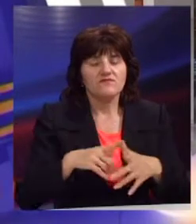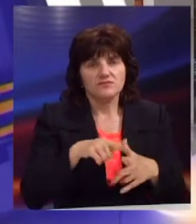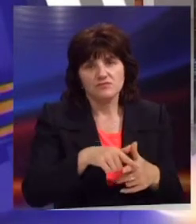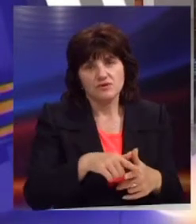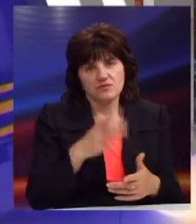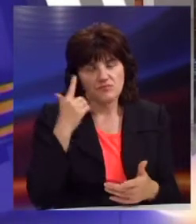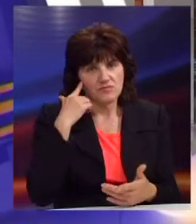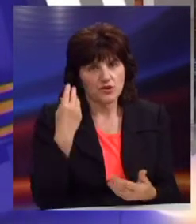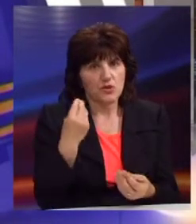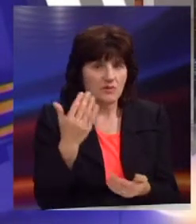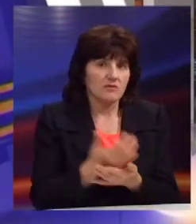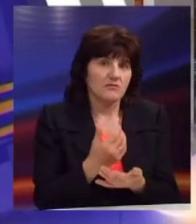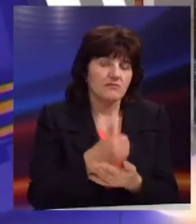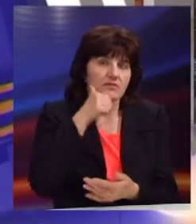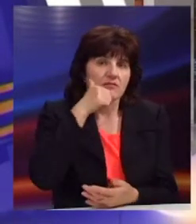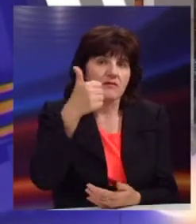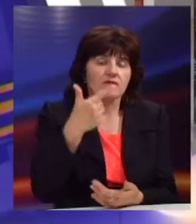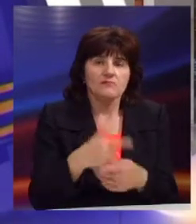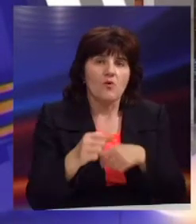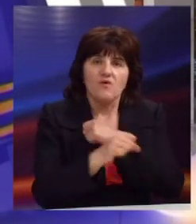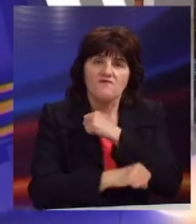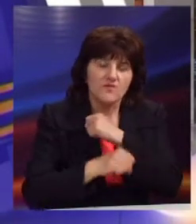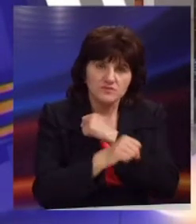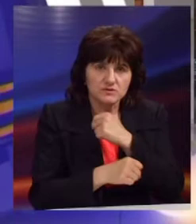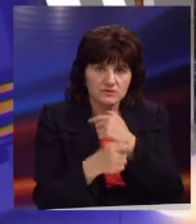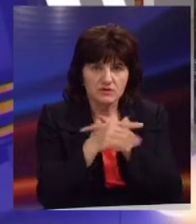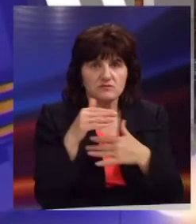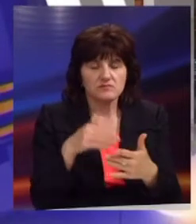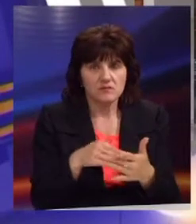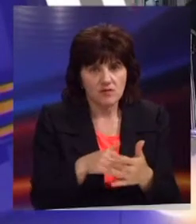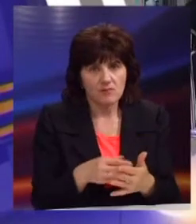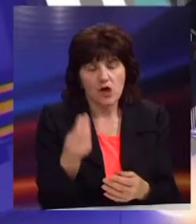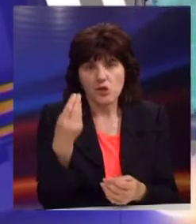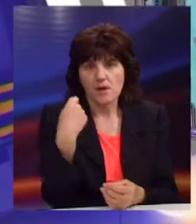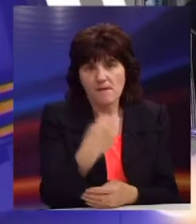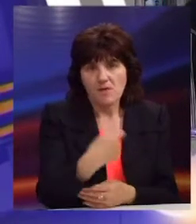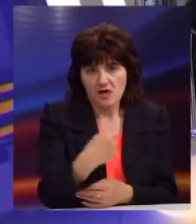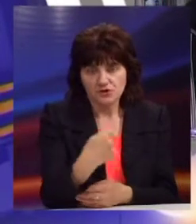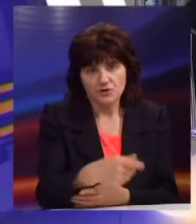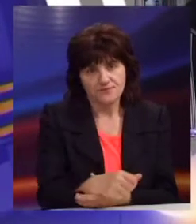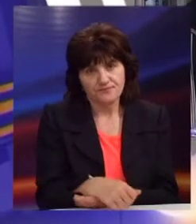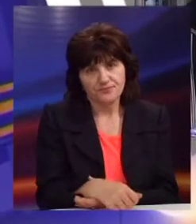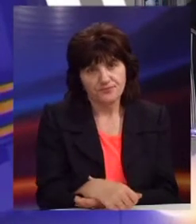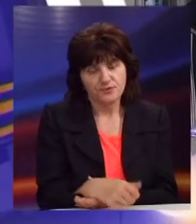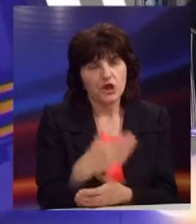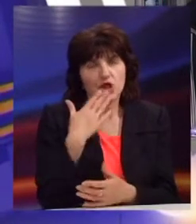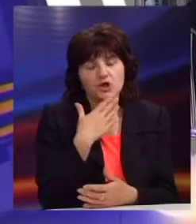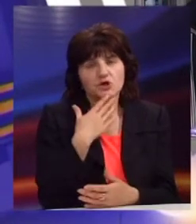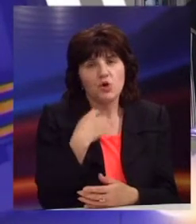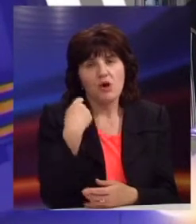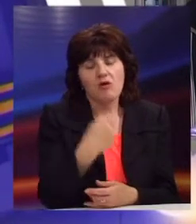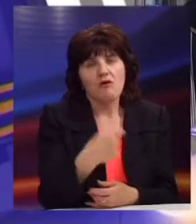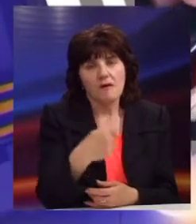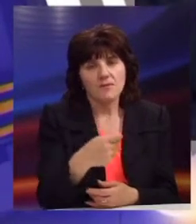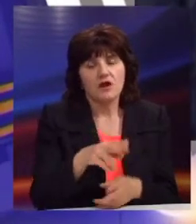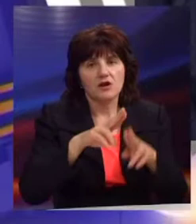i dobro zarađivati jednog dana, jer naša struka bi trebala da bude i dobro plaćena. Školarine na Građevinskom fakultetu